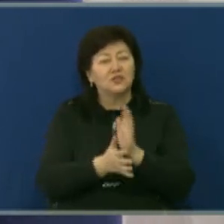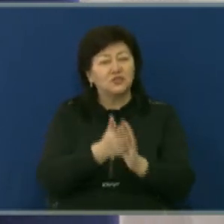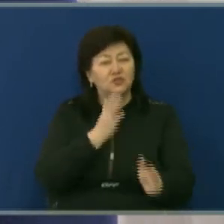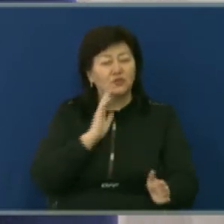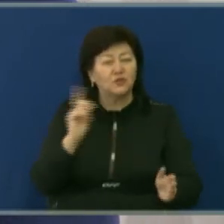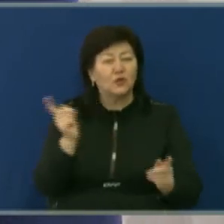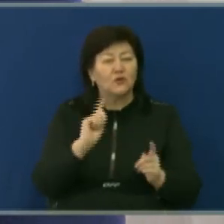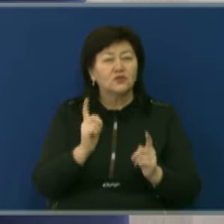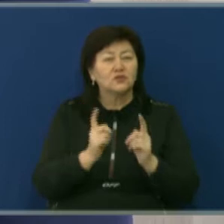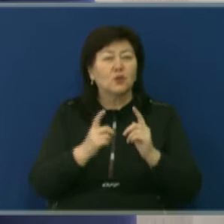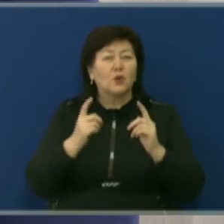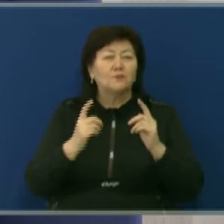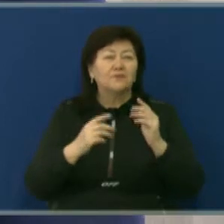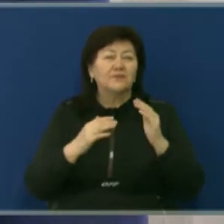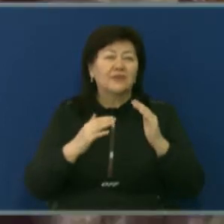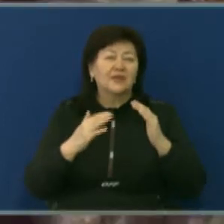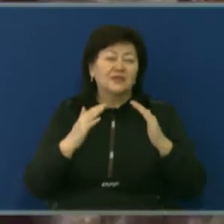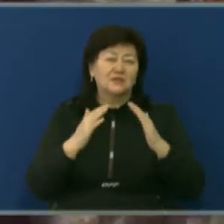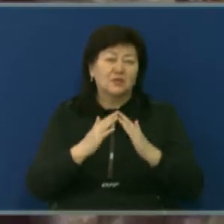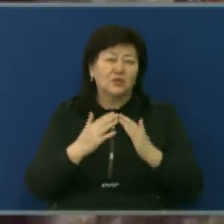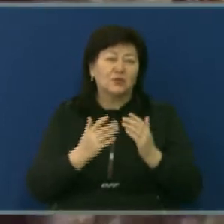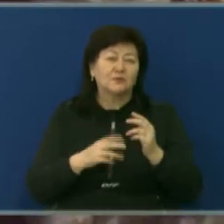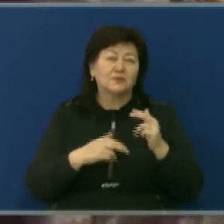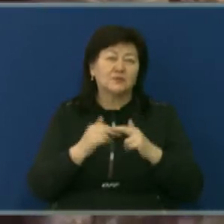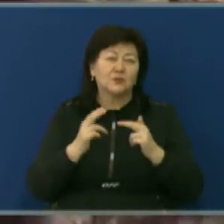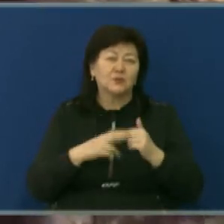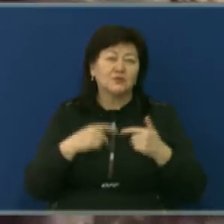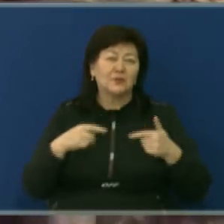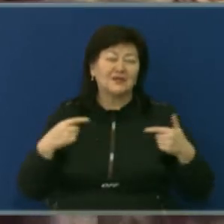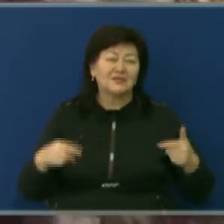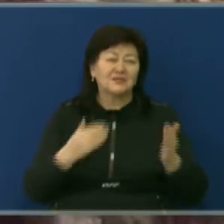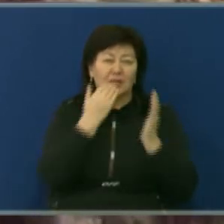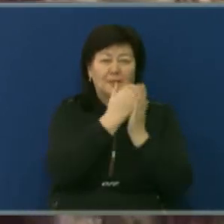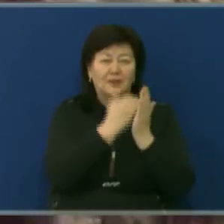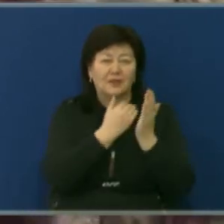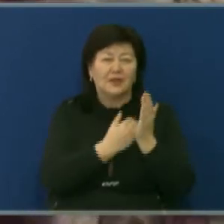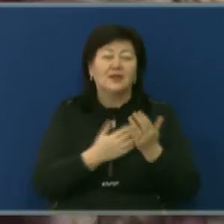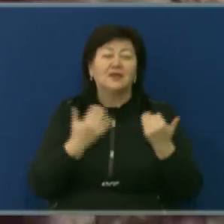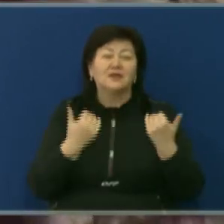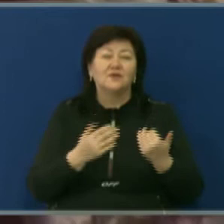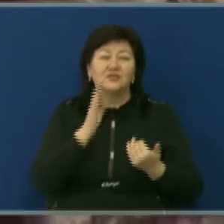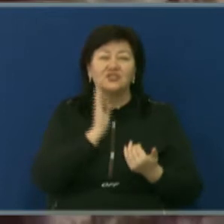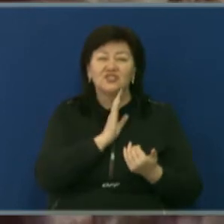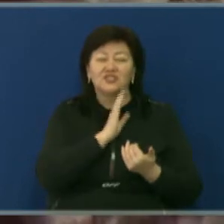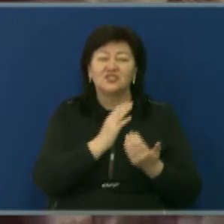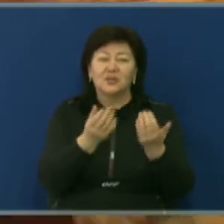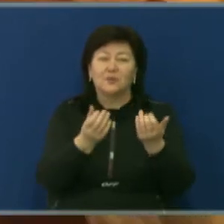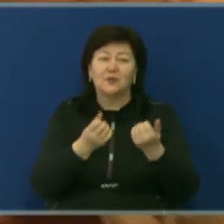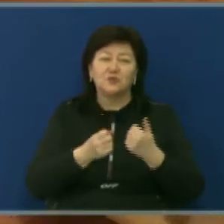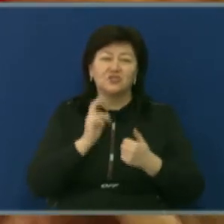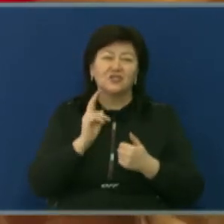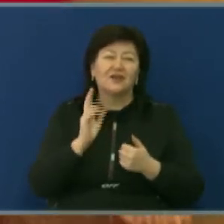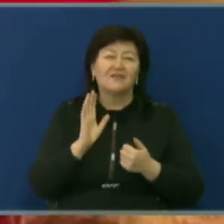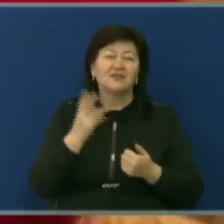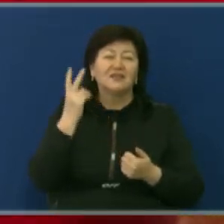что жилье строится по различным программам. Одна из тех, кто сейчас живет в собственном доме, Резагуль Капасова. Перед тем, как получить квартиру,